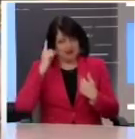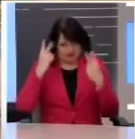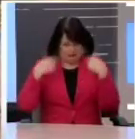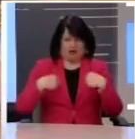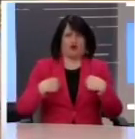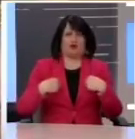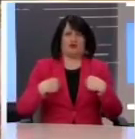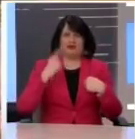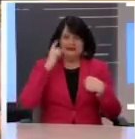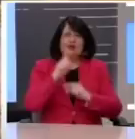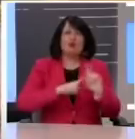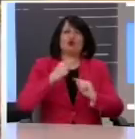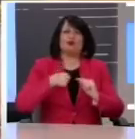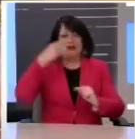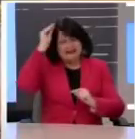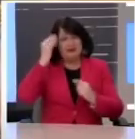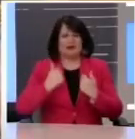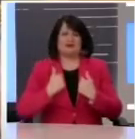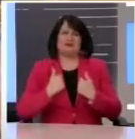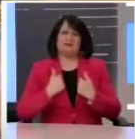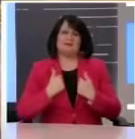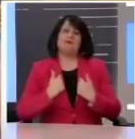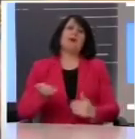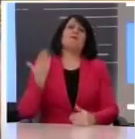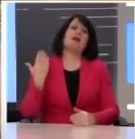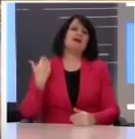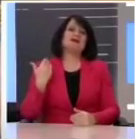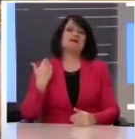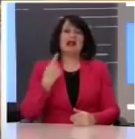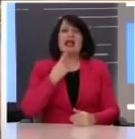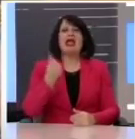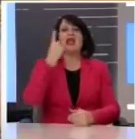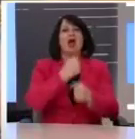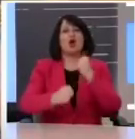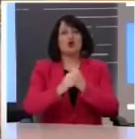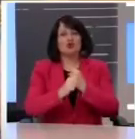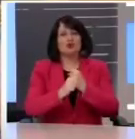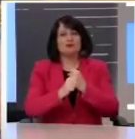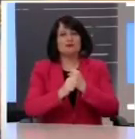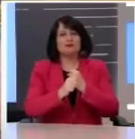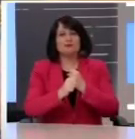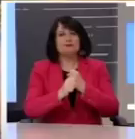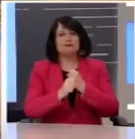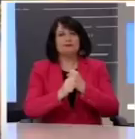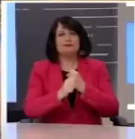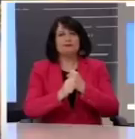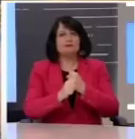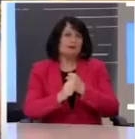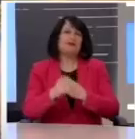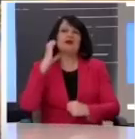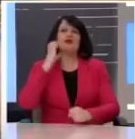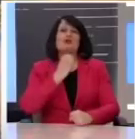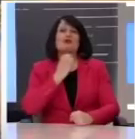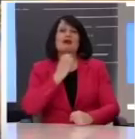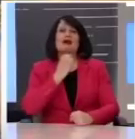εκεί. Είμαι αυτός που πριν από ένα χρόνο βρέθηκα και στην Αβάνα